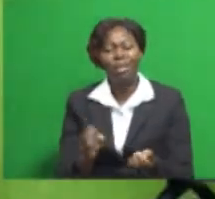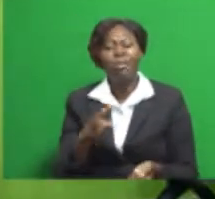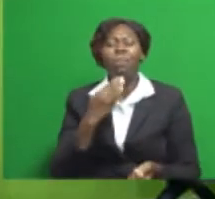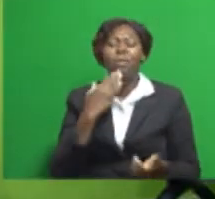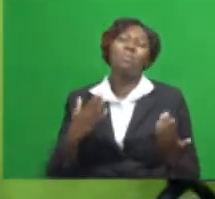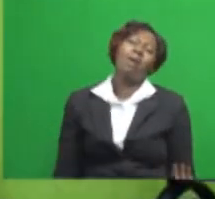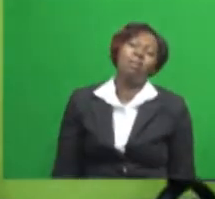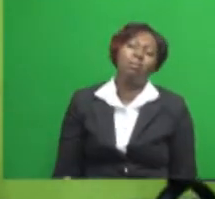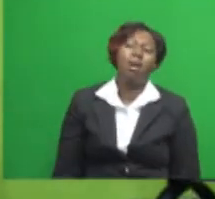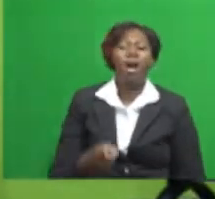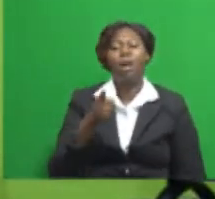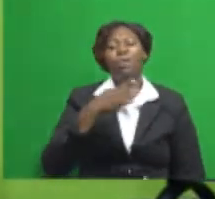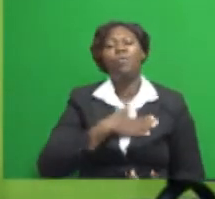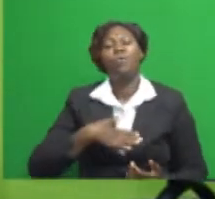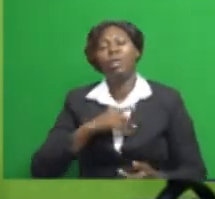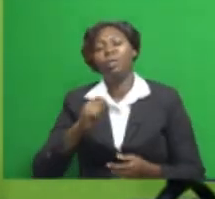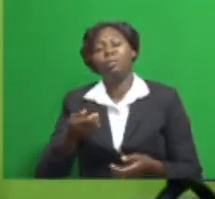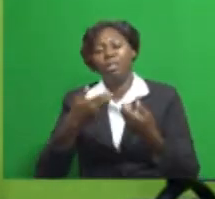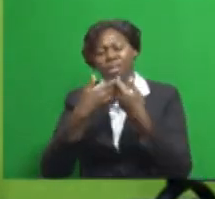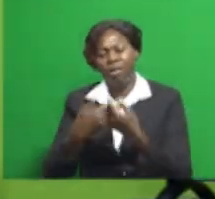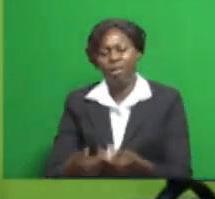Because protection ifanike ingirozi iri kubuda ikai.